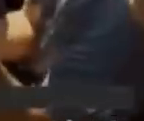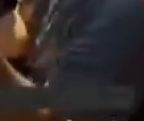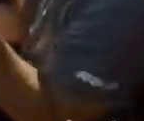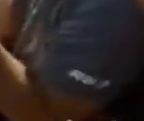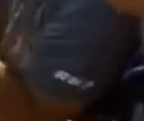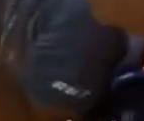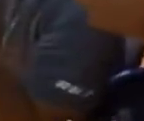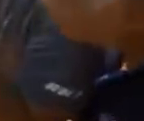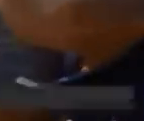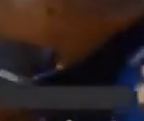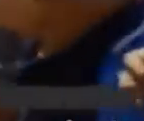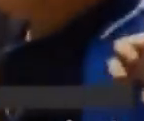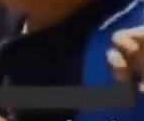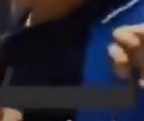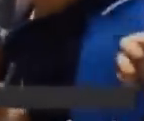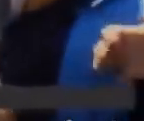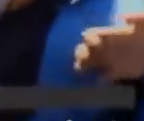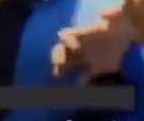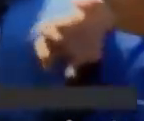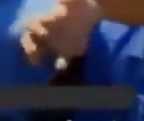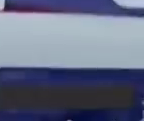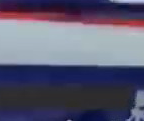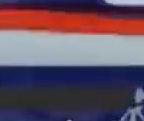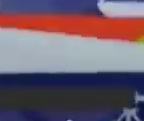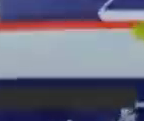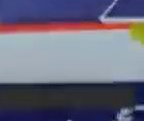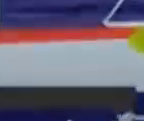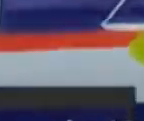Dato' Sri Muhammad Hassan menang tanpa bertanding.